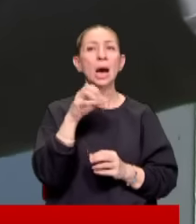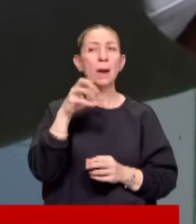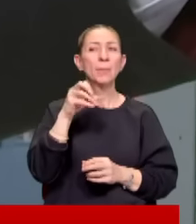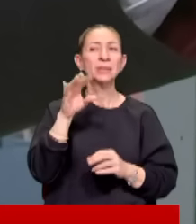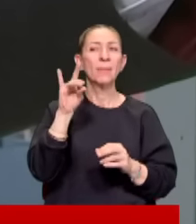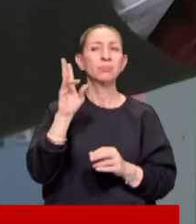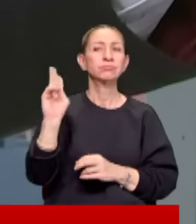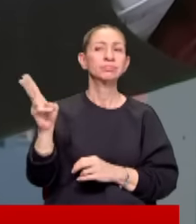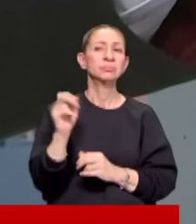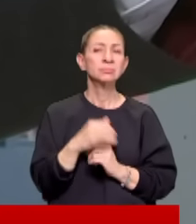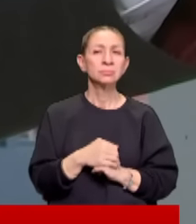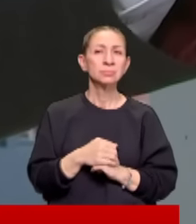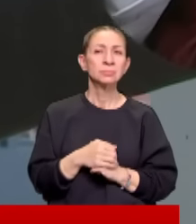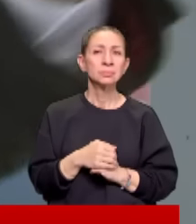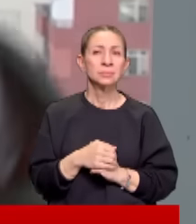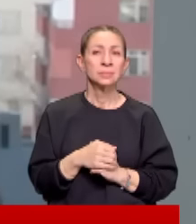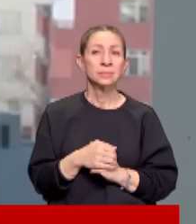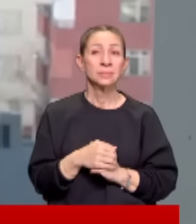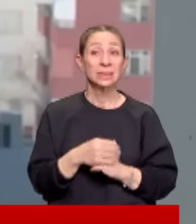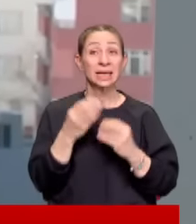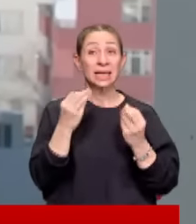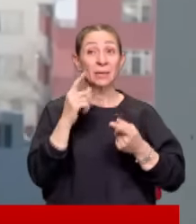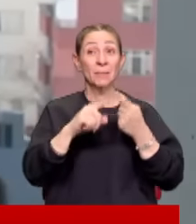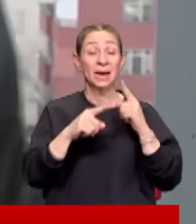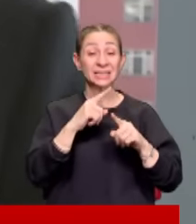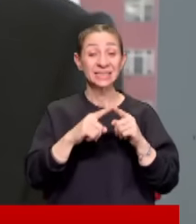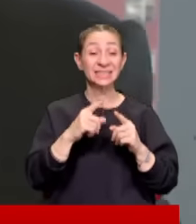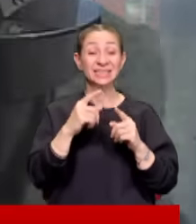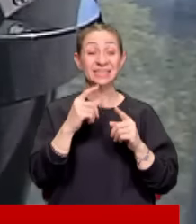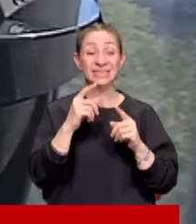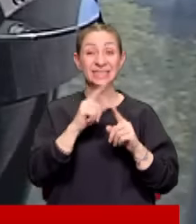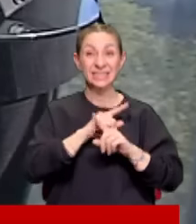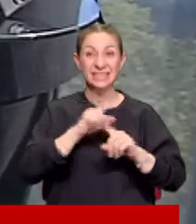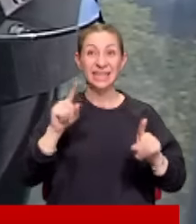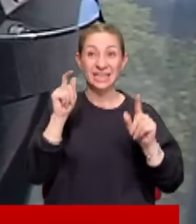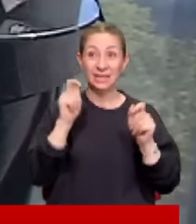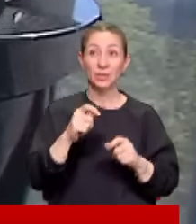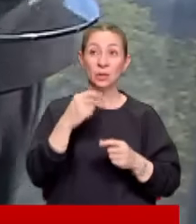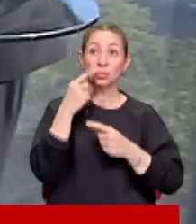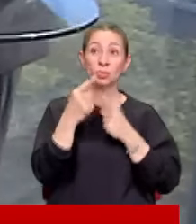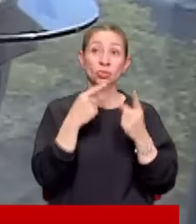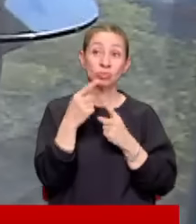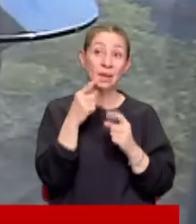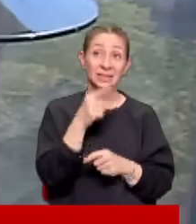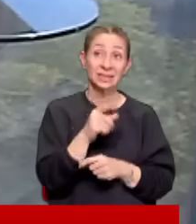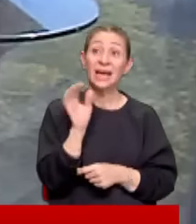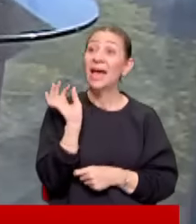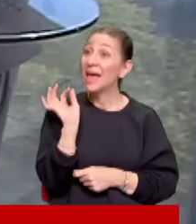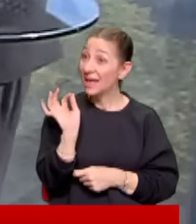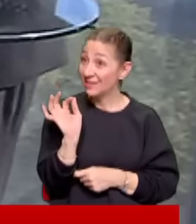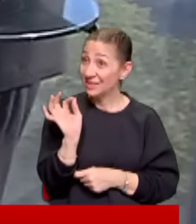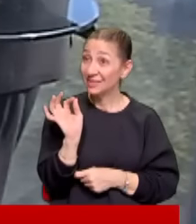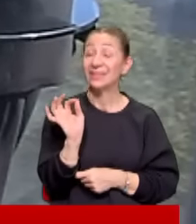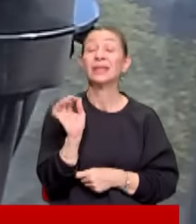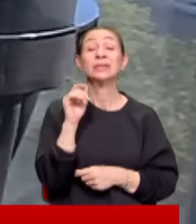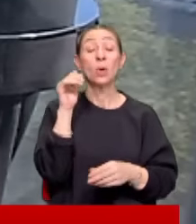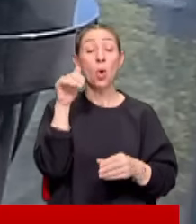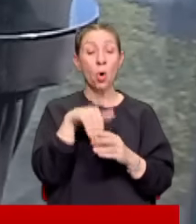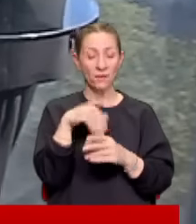ile MHP'nin tınısı dedi. Yani İYİ Partilerin itiraz ettiği ses ve tınıydı. Evet. Seçmen